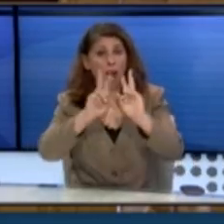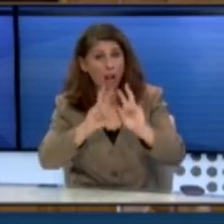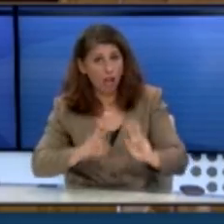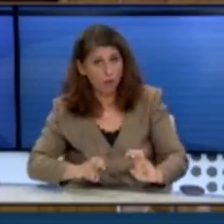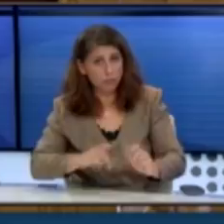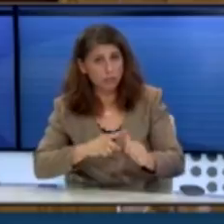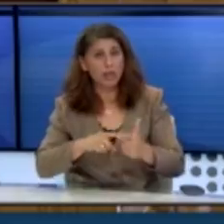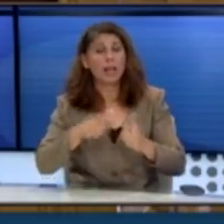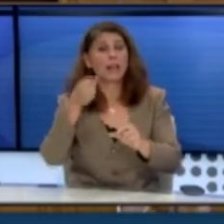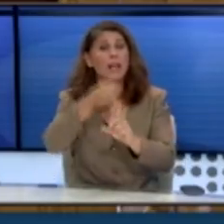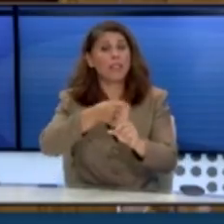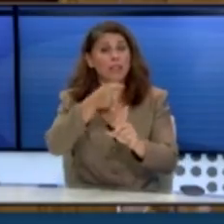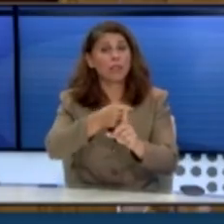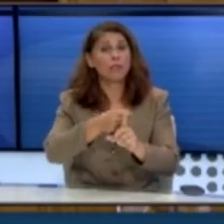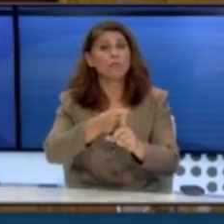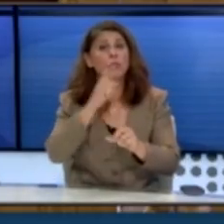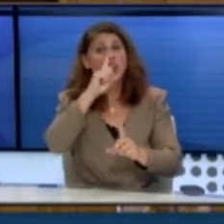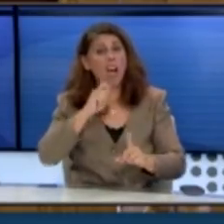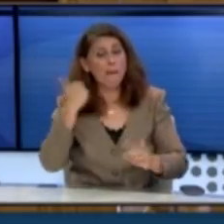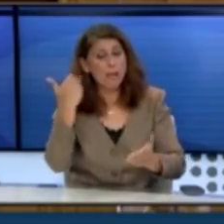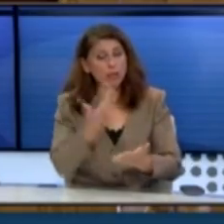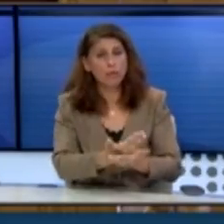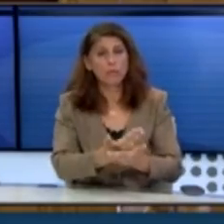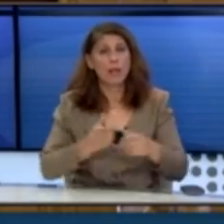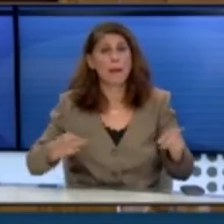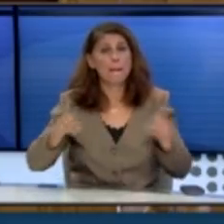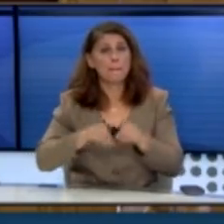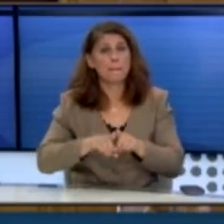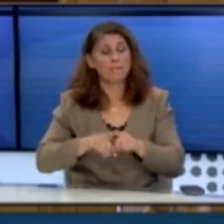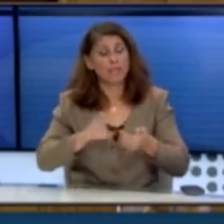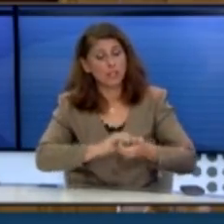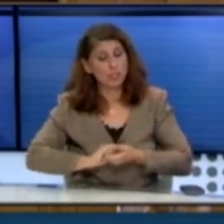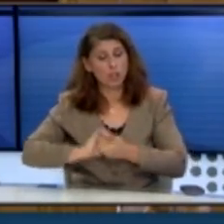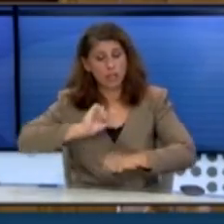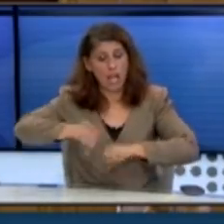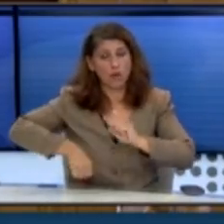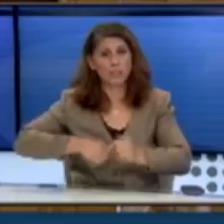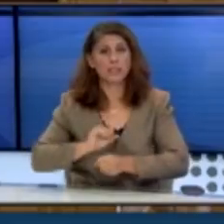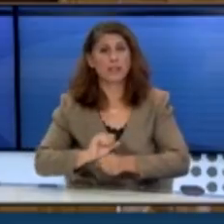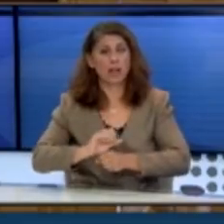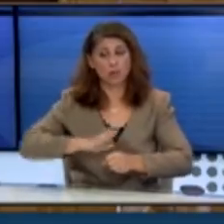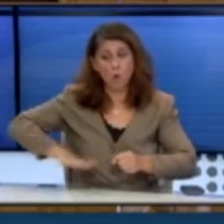ελέγχουμε, να διεκδικούμε, να απαιτούμε, μαζί με τη συλλογική αγωνιστική δράση